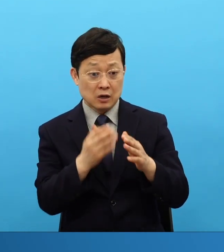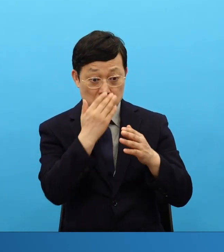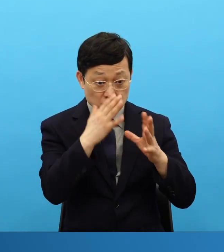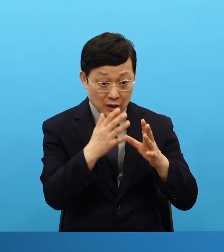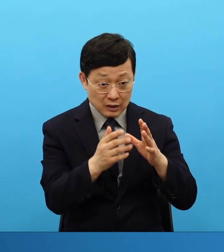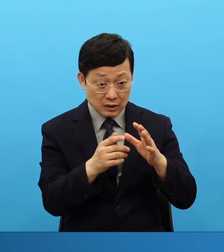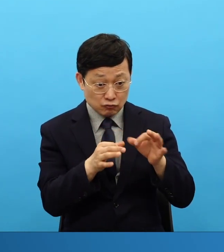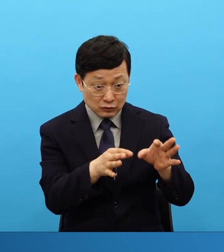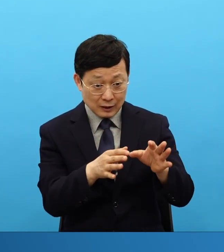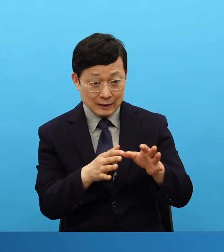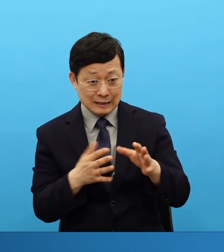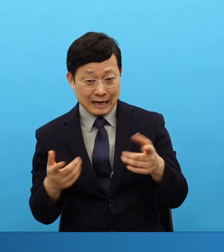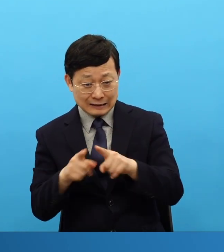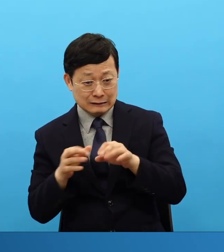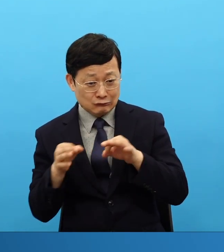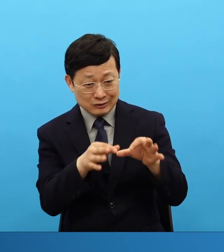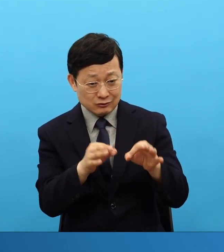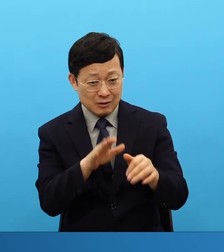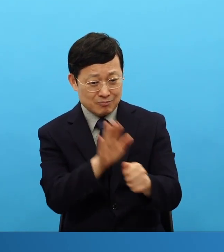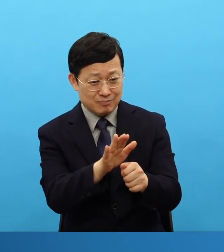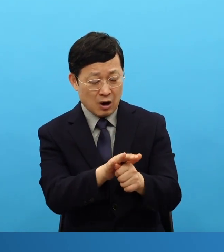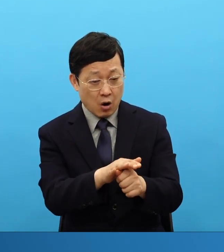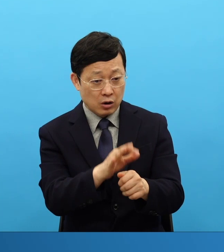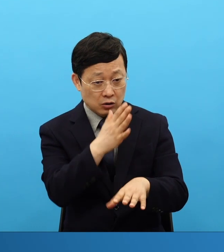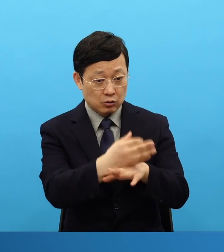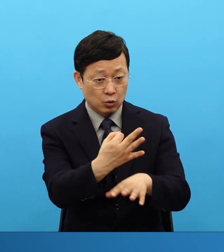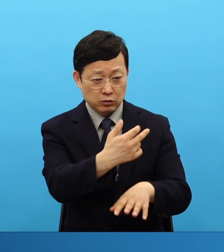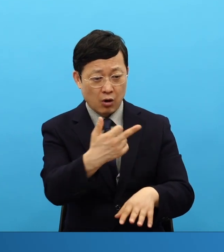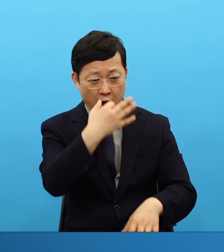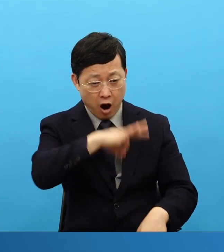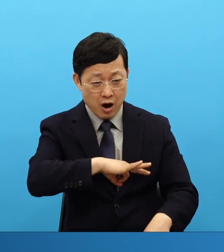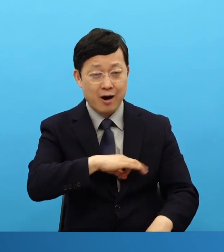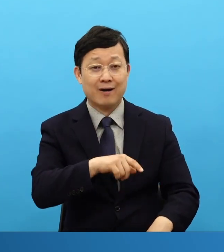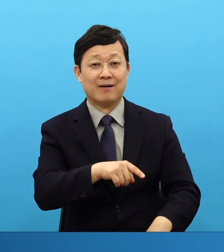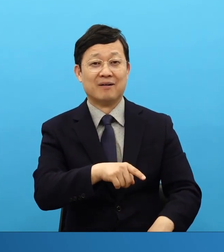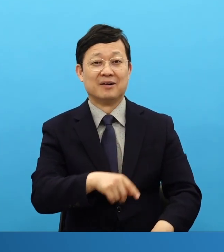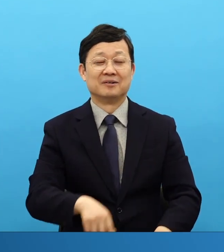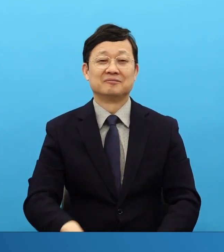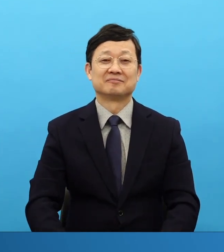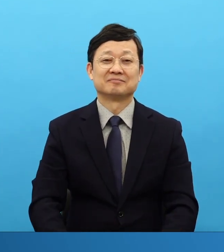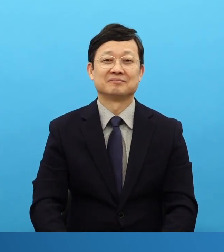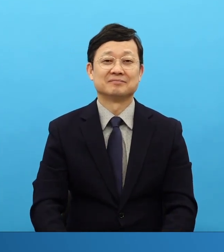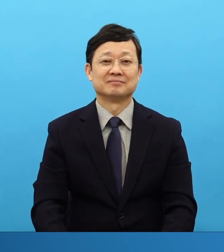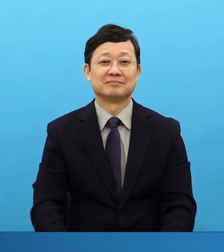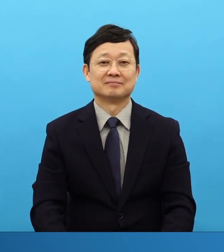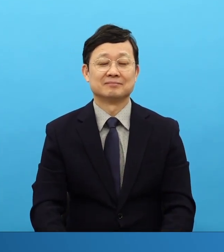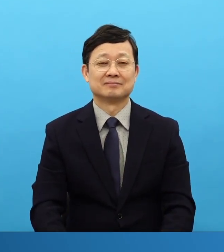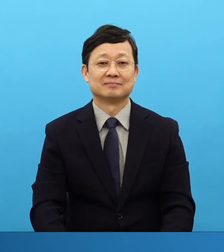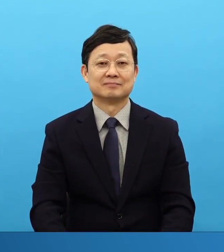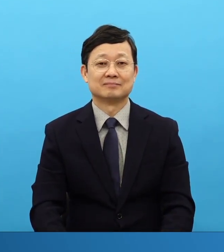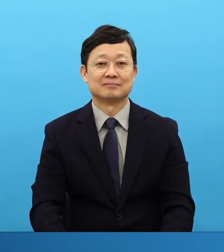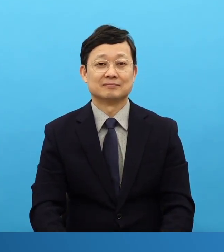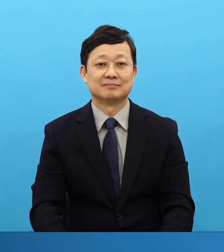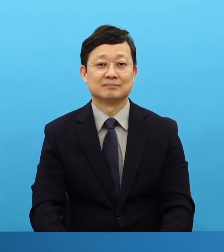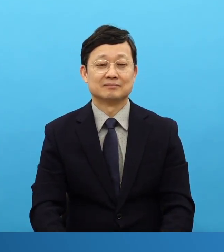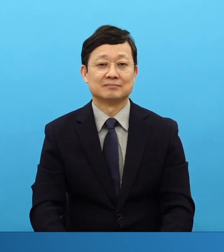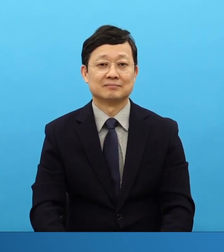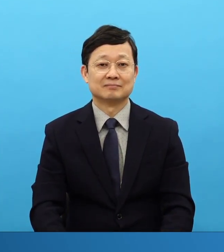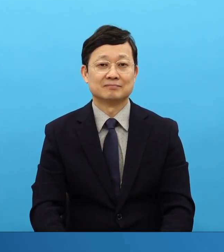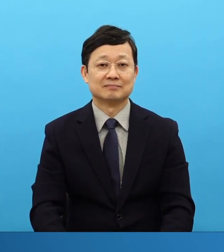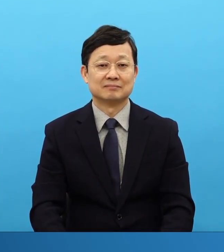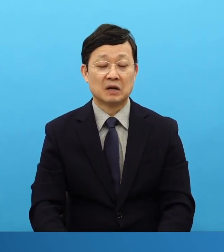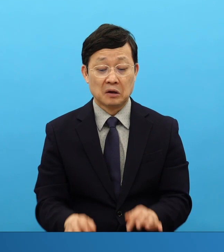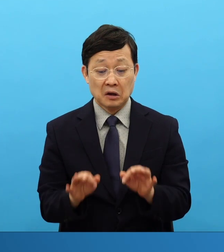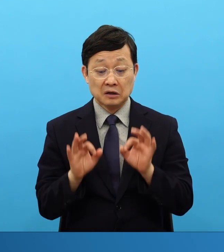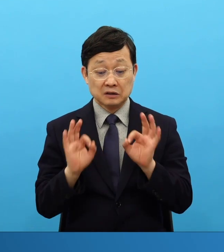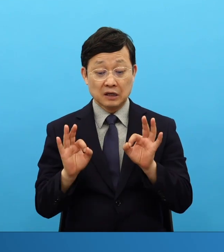that whatever the Jews do, they can be successful. These investors, they know and they will invest in them. 어차피 은행 하는 일은 잘 빌려주고 이자 받는 거란